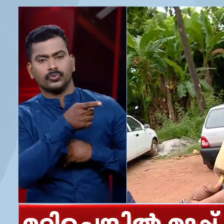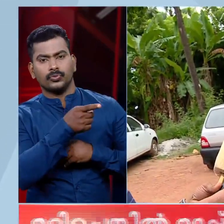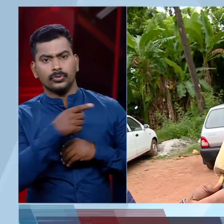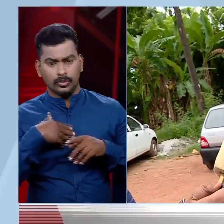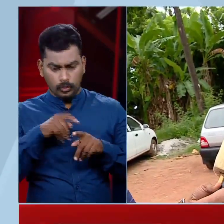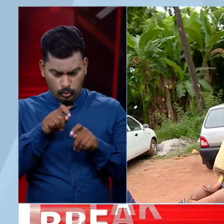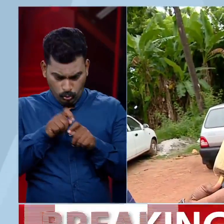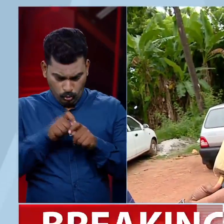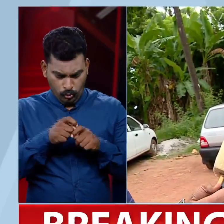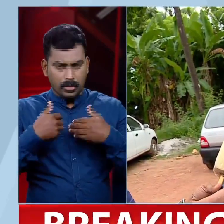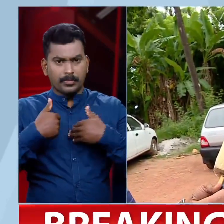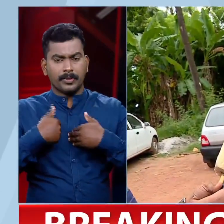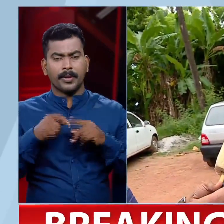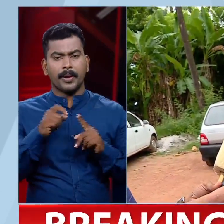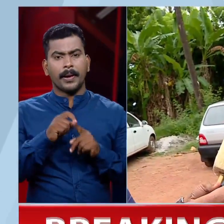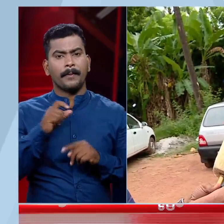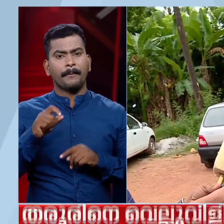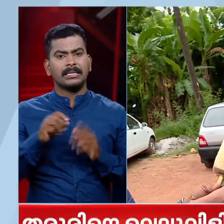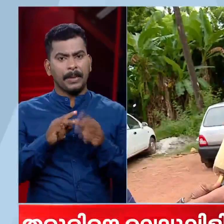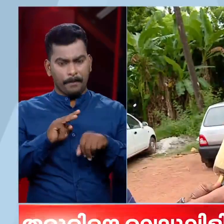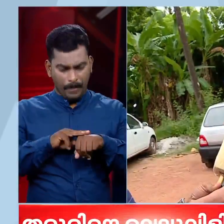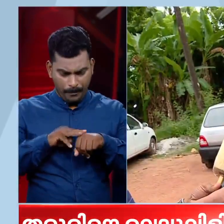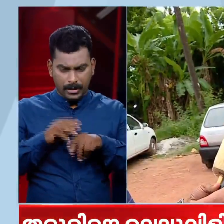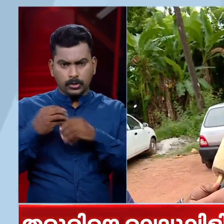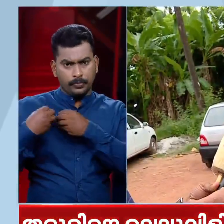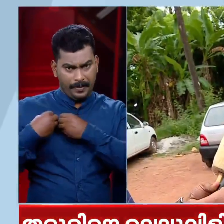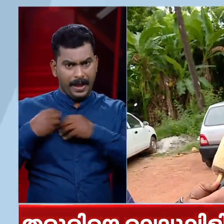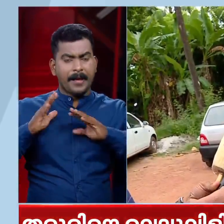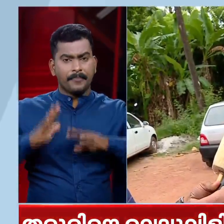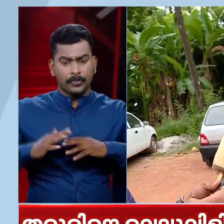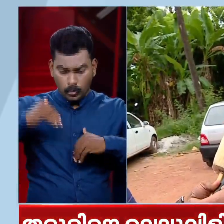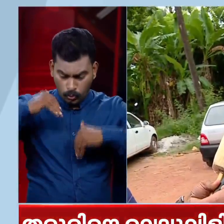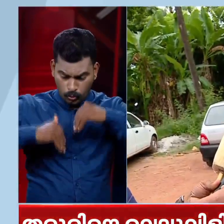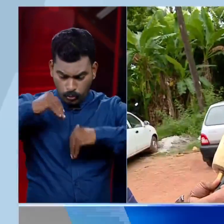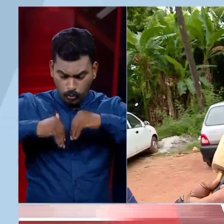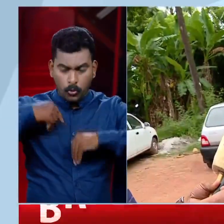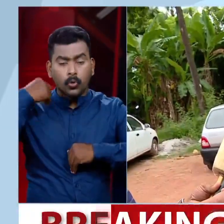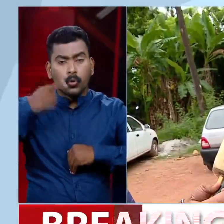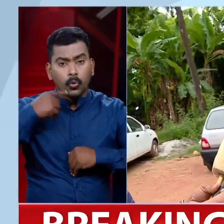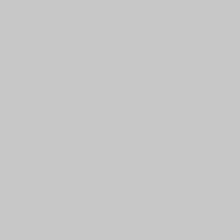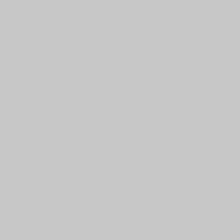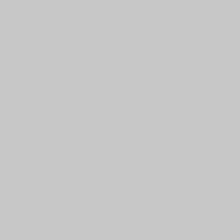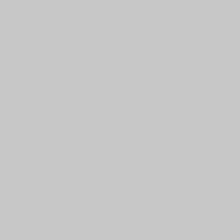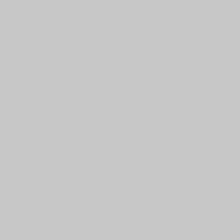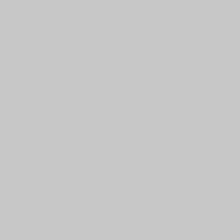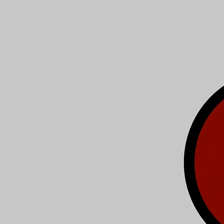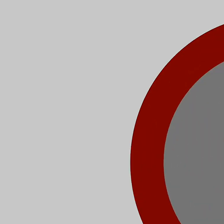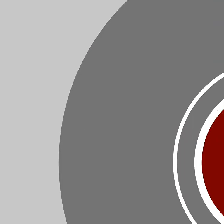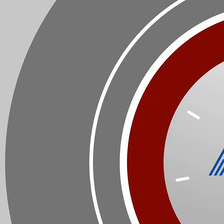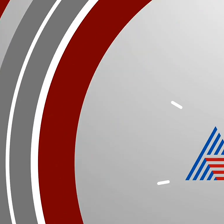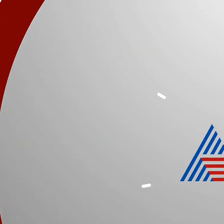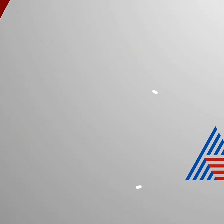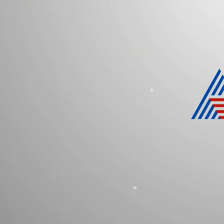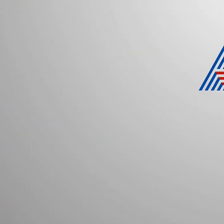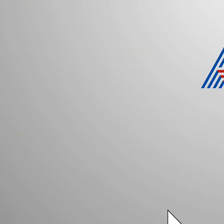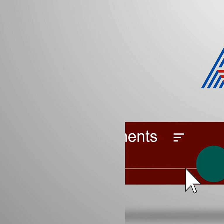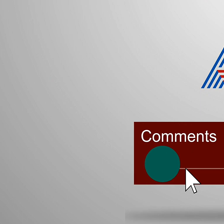സി സി മെമ്പർമാരെ തയ്യാറാക്കിയത്. ആ ലിസ്റ്റ് എൻ്റെ കയ്യിലുണ്ട്. വോട്ട് ചെയ്തവരുടെ ലിസ്റ്റും അവരുടെ ഒപ്പും എൻ്റെ കയ്യിലുണ്ട്.